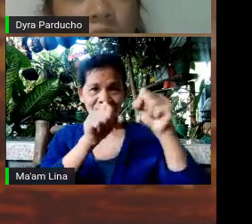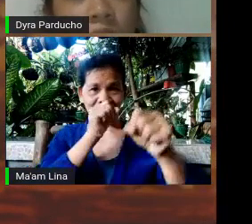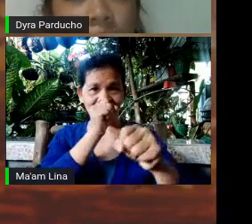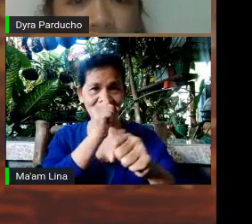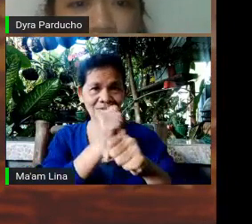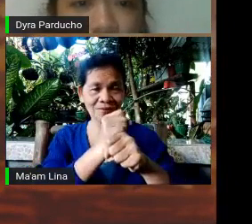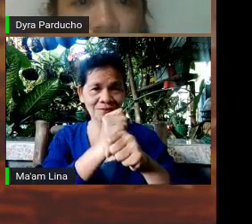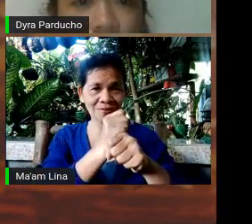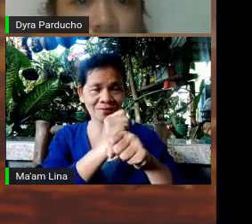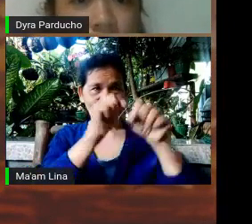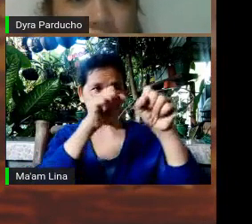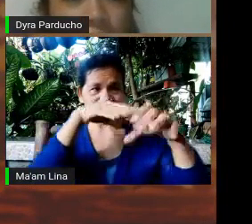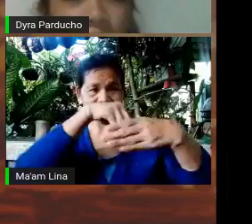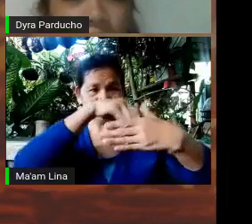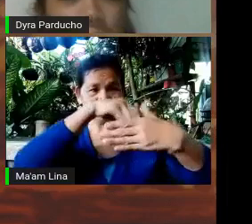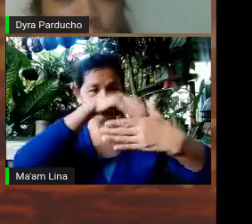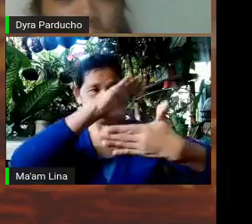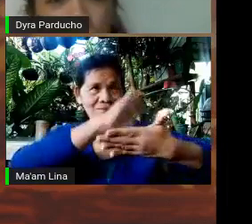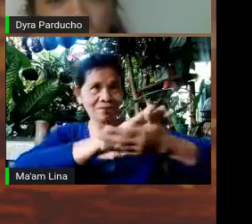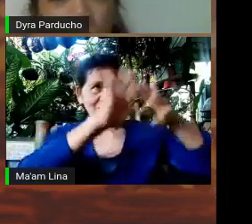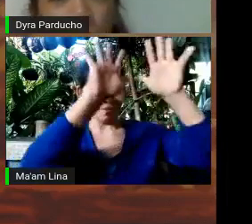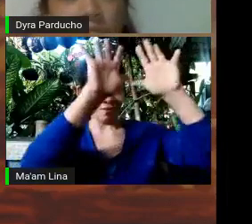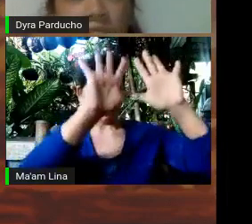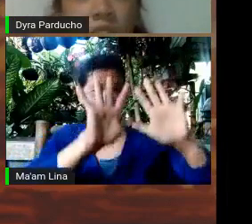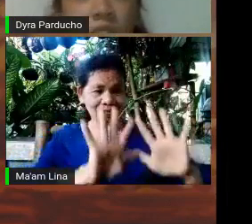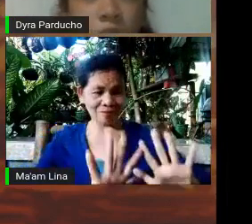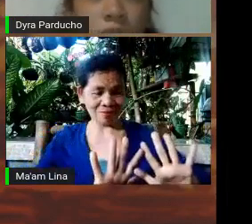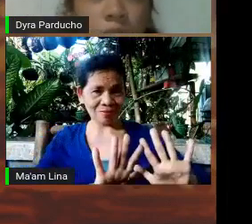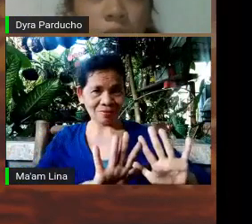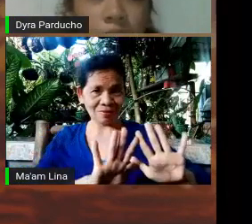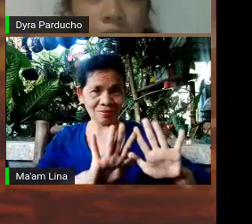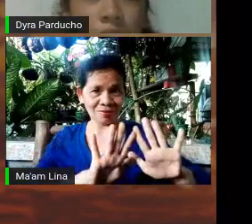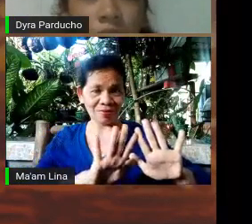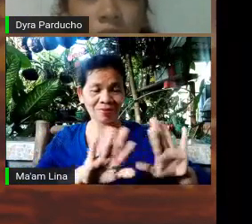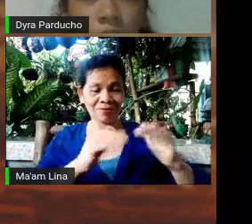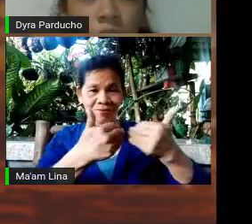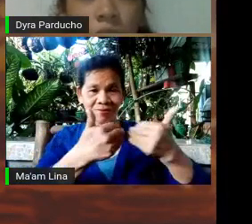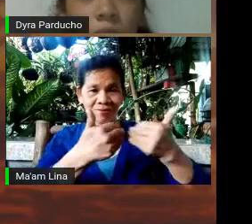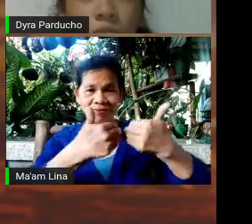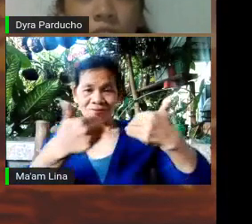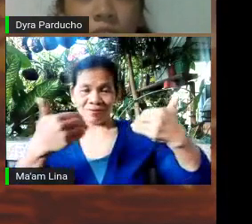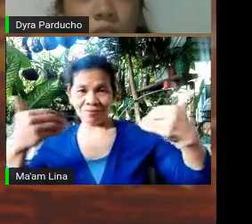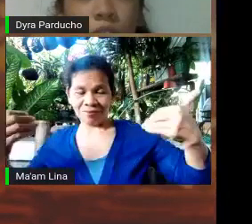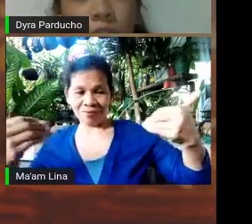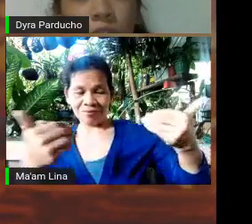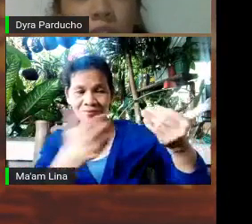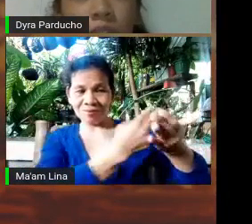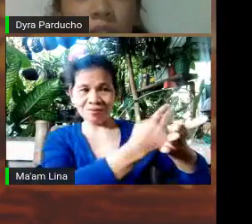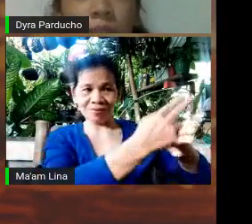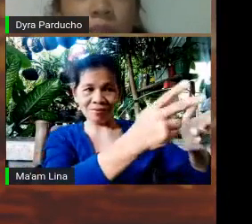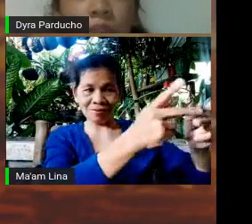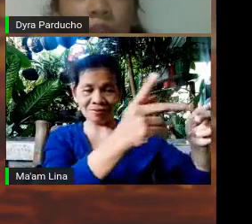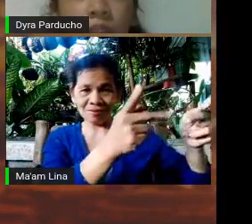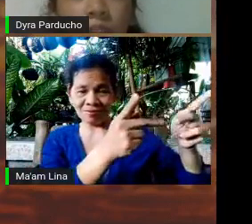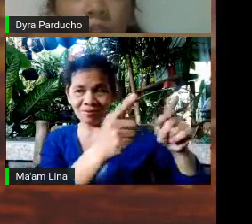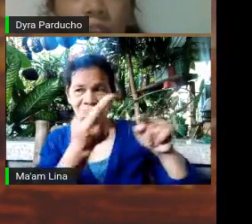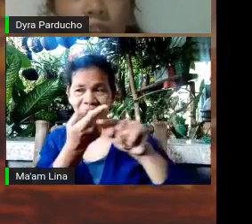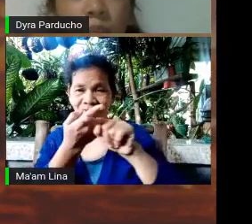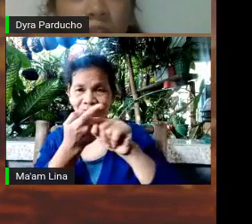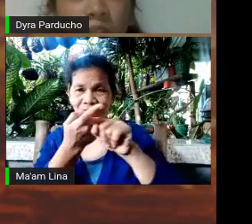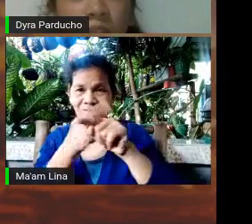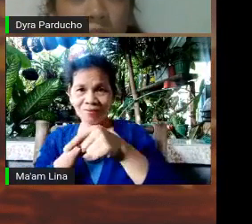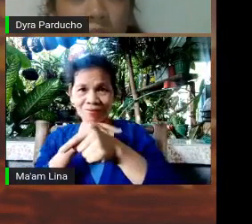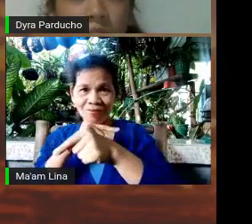tabing na nagwistulang pinto at inihiwalay ang banal na dako mula sa bulwagan